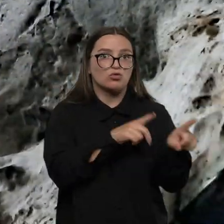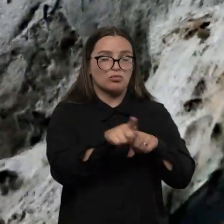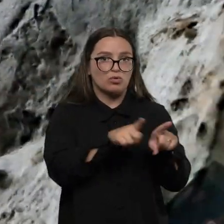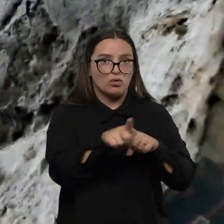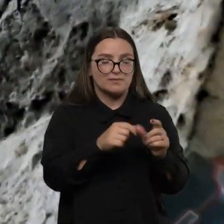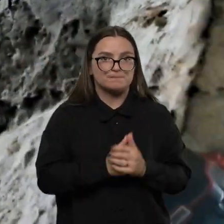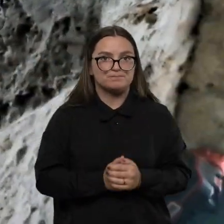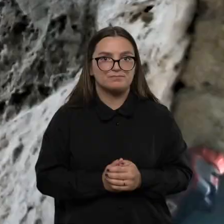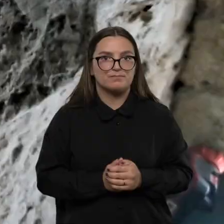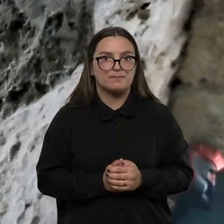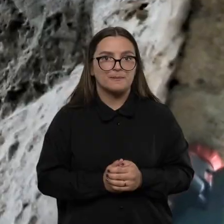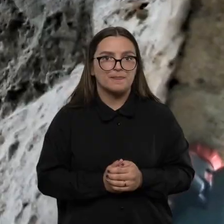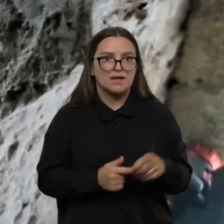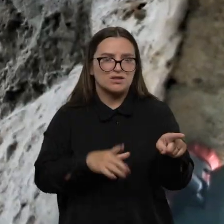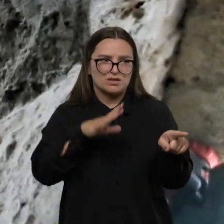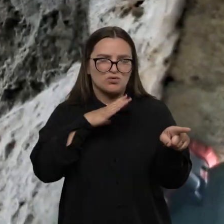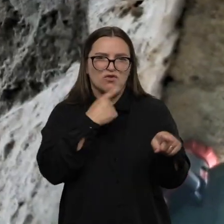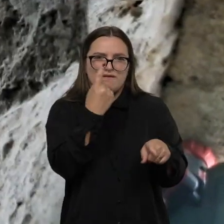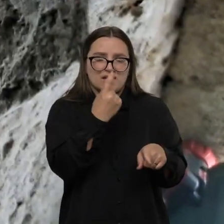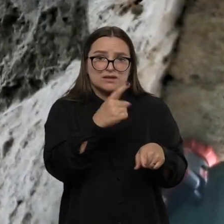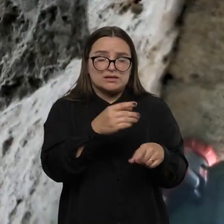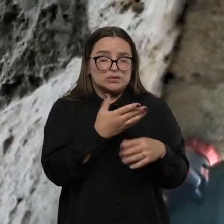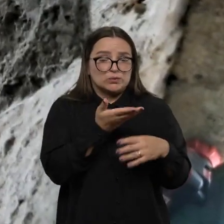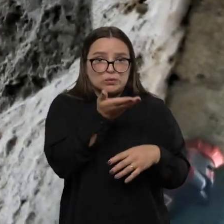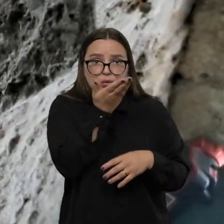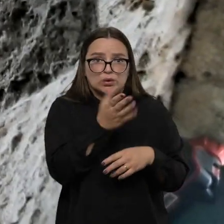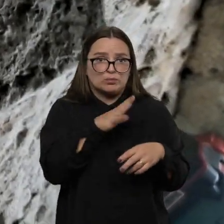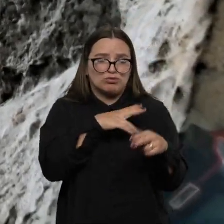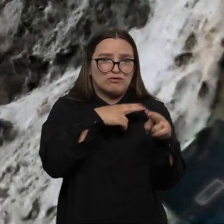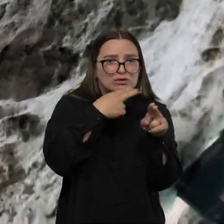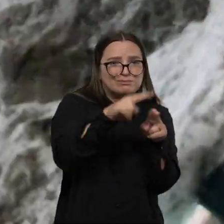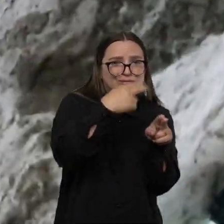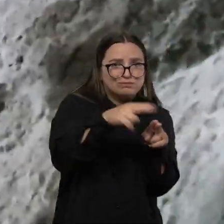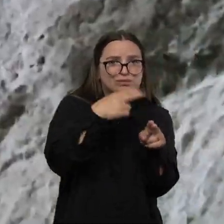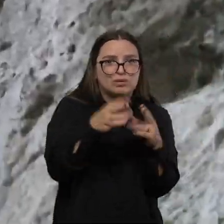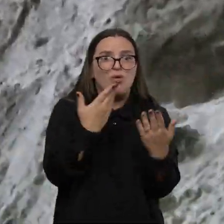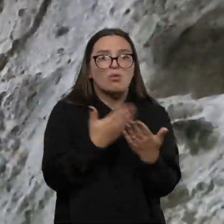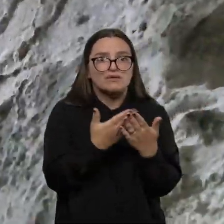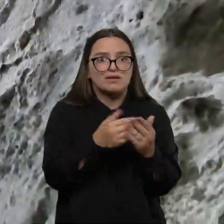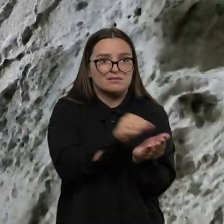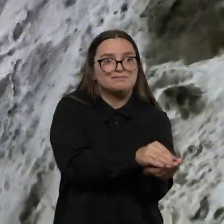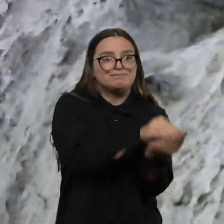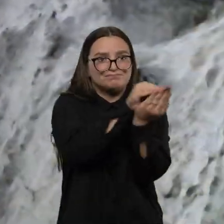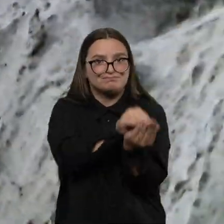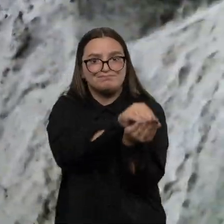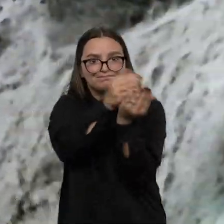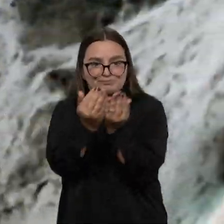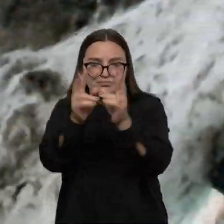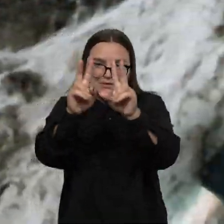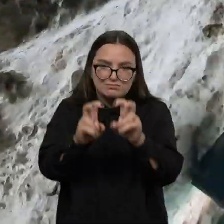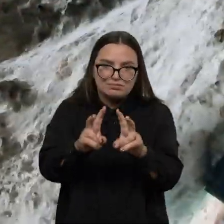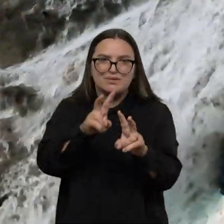Laimynas buvo, na, smarkiai kankinamas. Pagal antropologų atliktus tyrimus